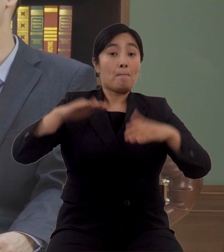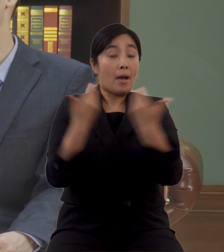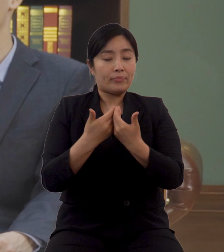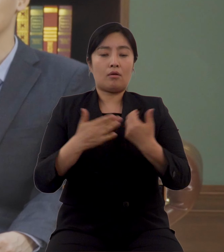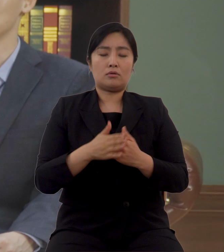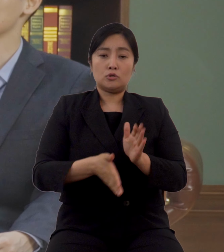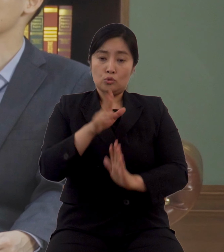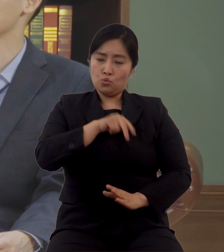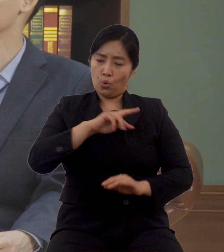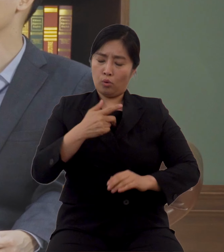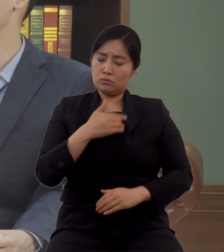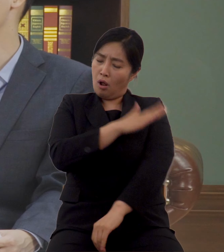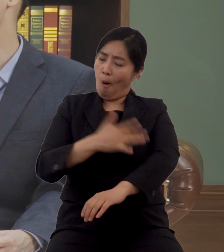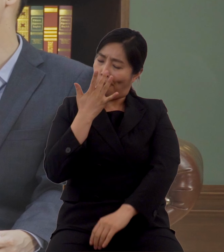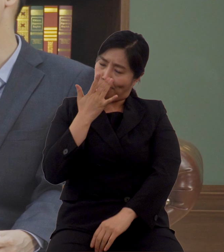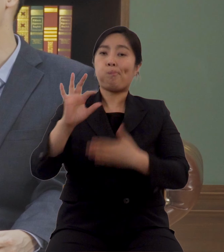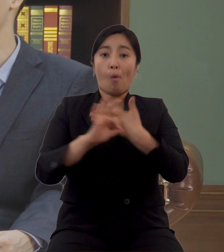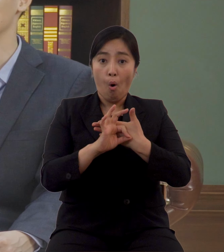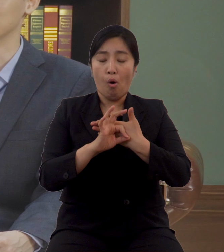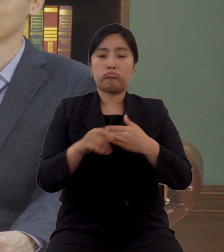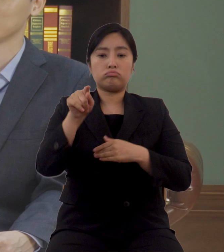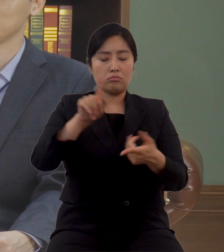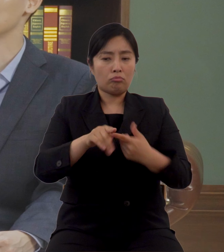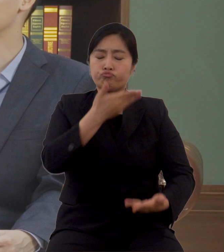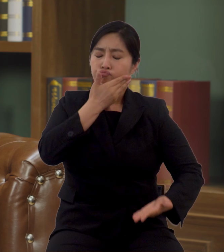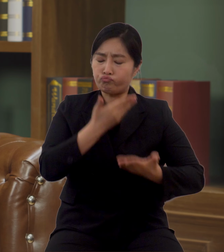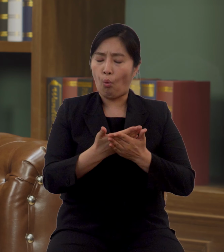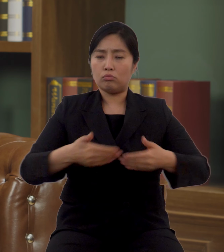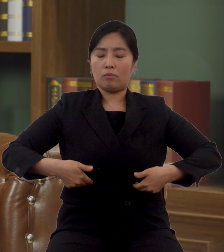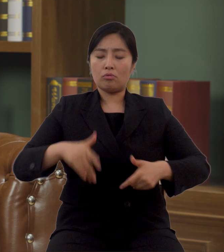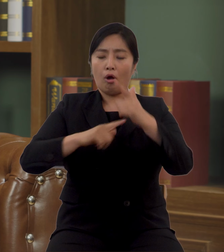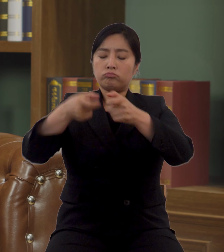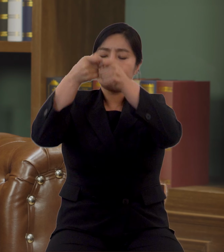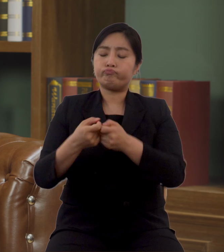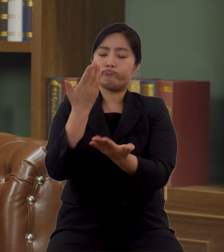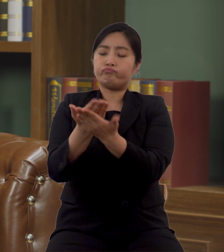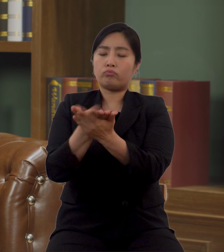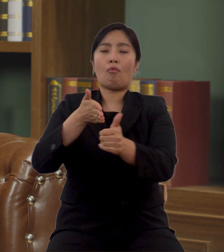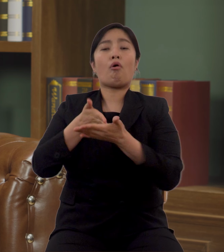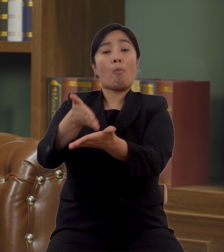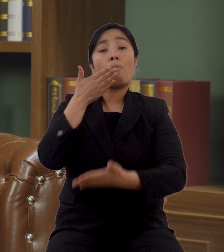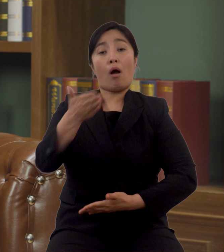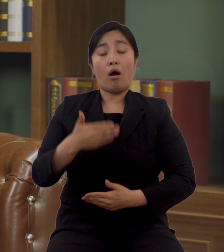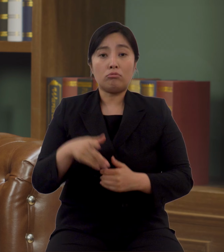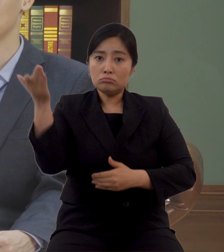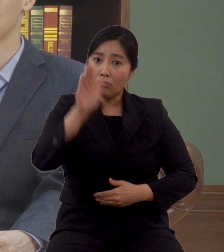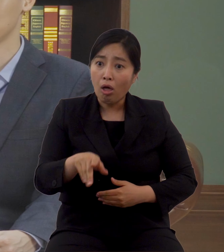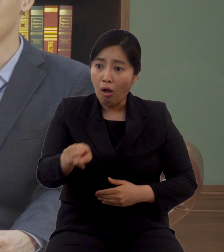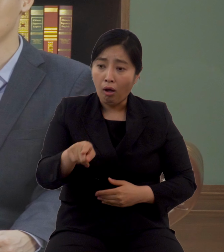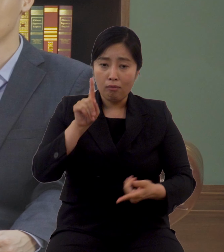또 반대로 의원조차도 제대로 모르는 정보라고 하면은 이건 정말 중요한 일이기 때문에 더욱더 설명을 받아야 된다고 생각을